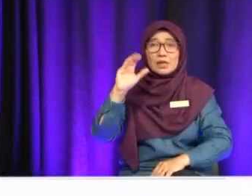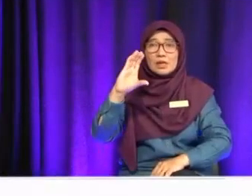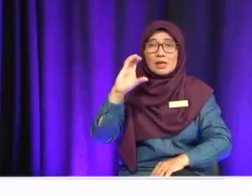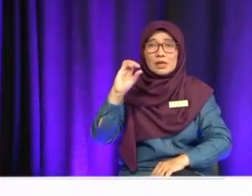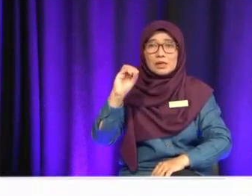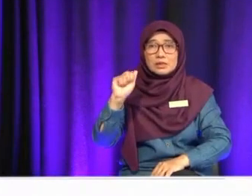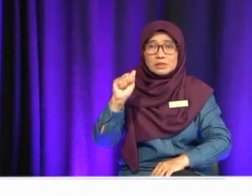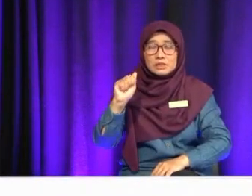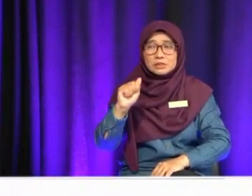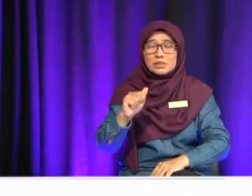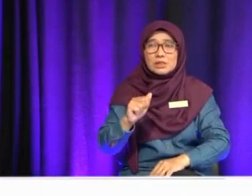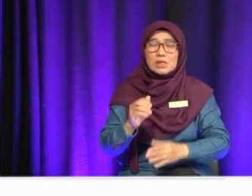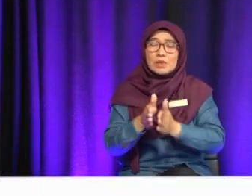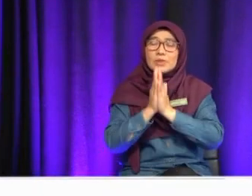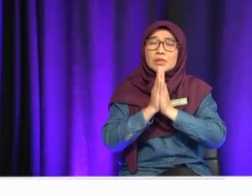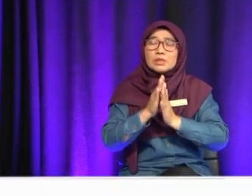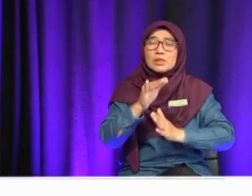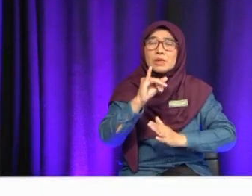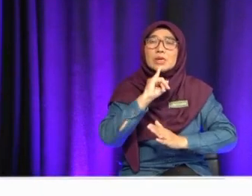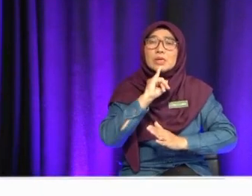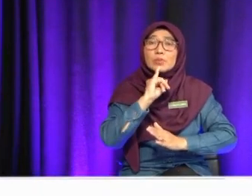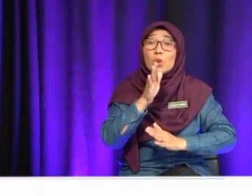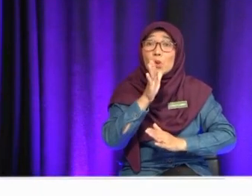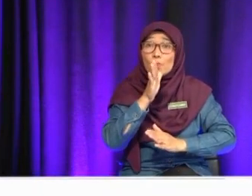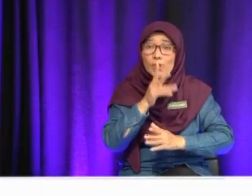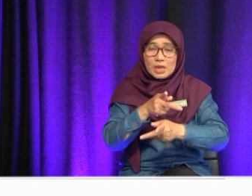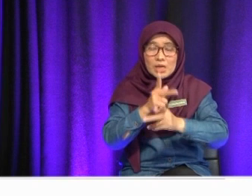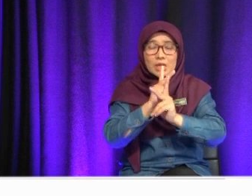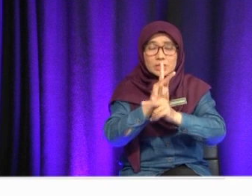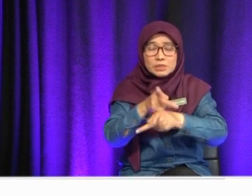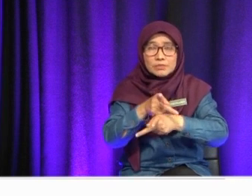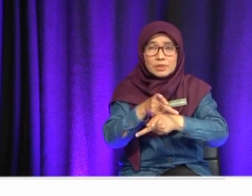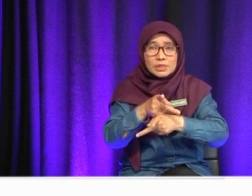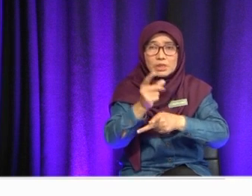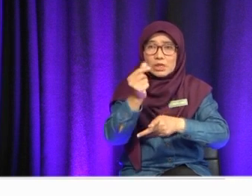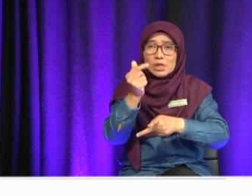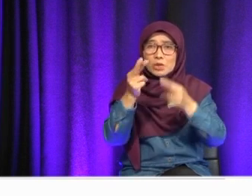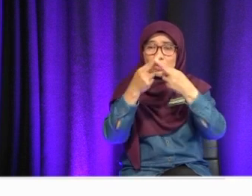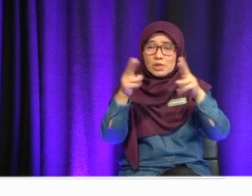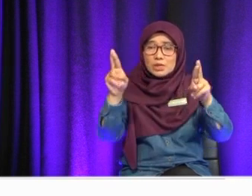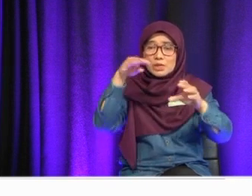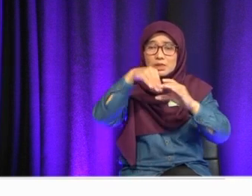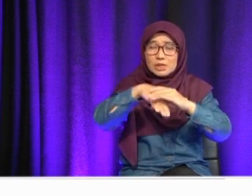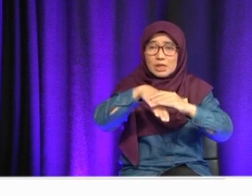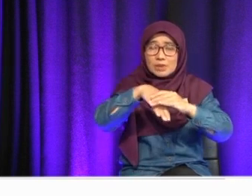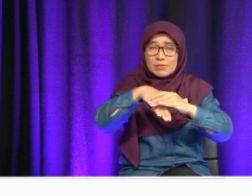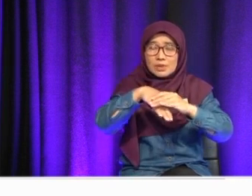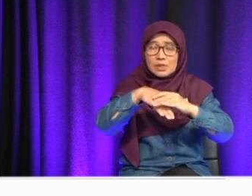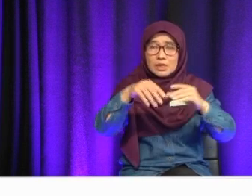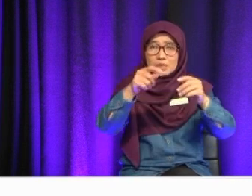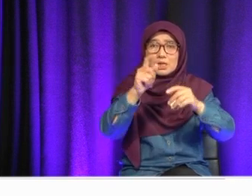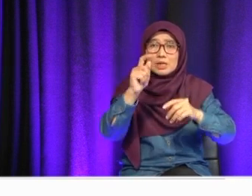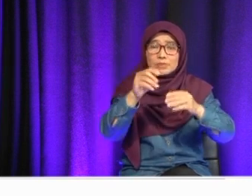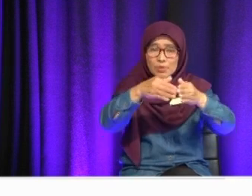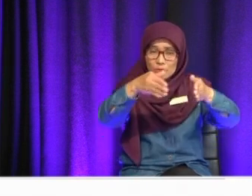ibunya menyimpankan duit raya, duit hari rayanya di dalam tabung. Jadi itu konsep apakah